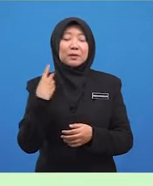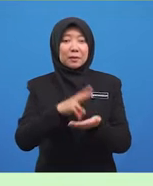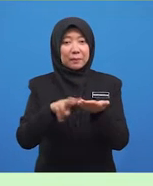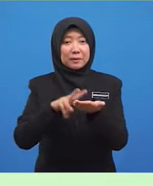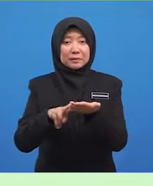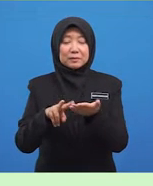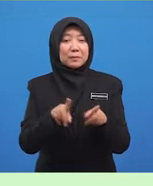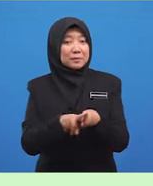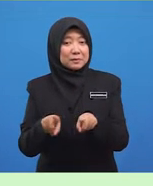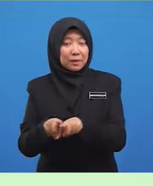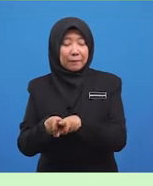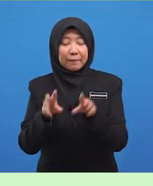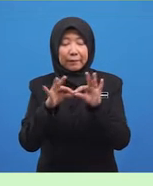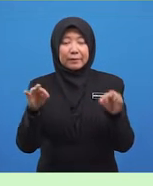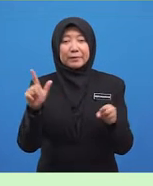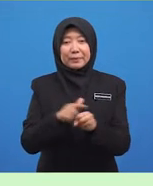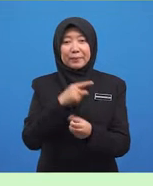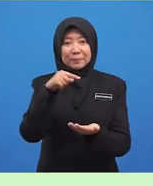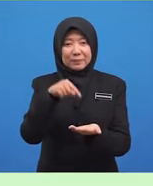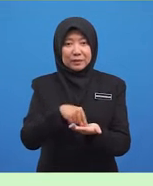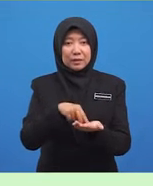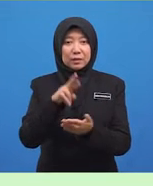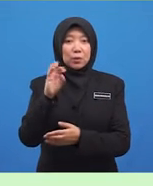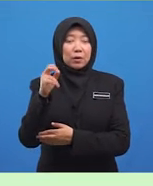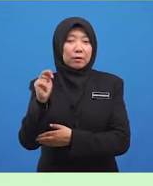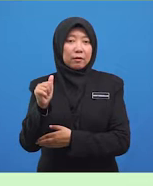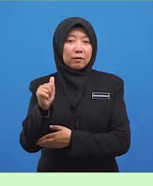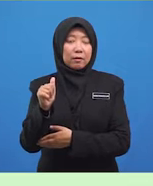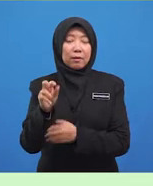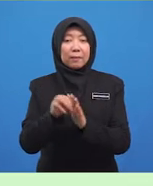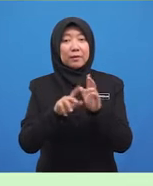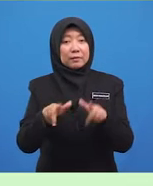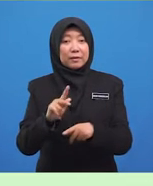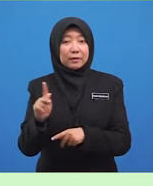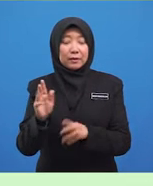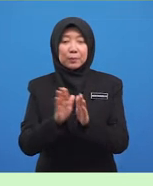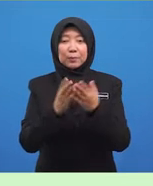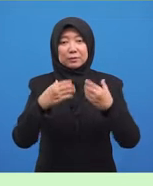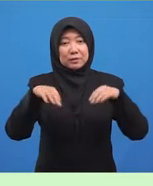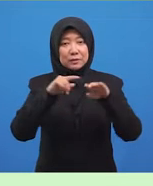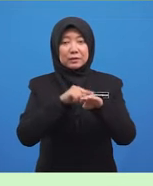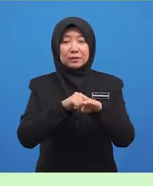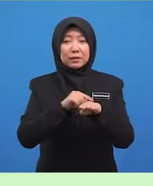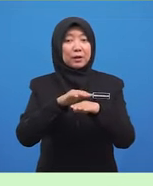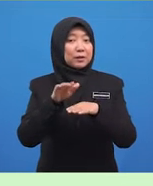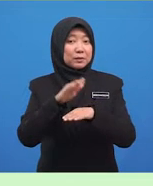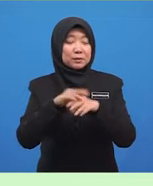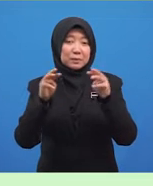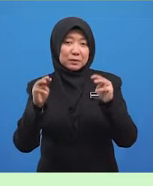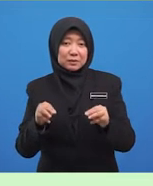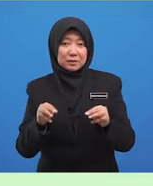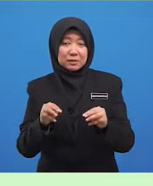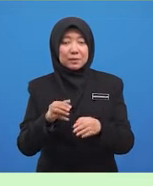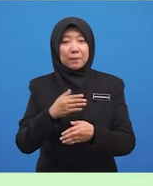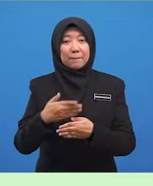kita baca sama-sama ayat yang lengkap ini. Rohana meletakkan buku cerita di